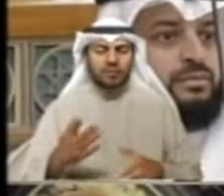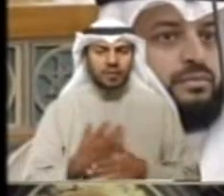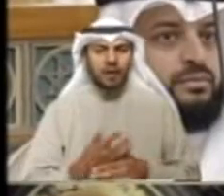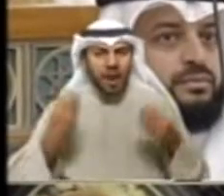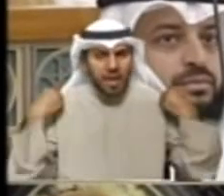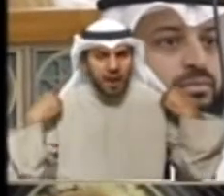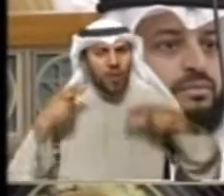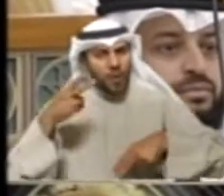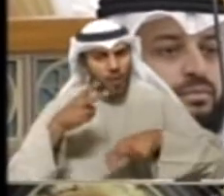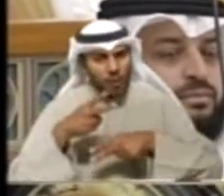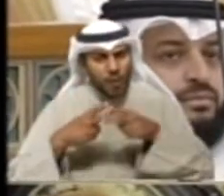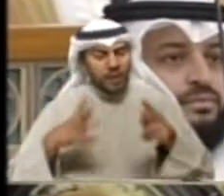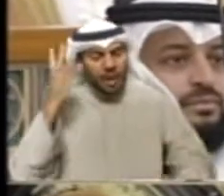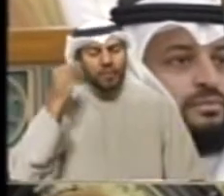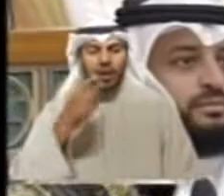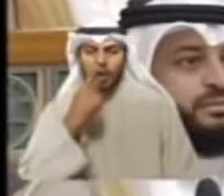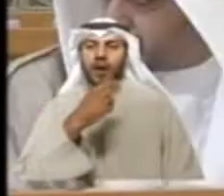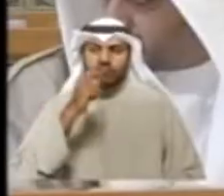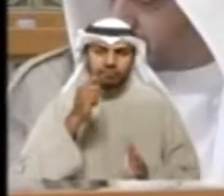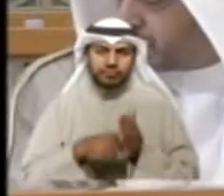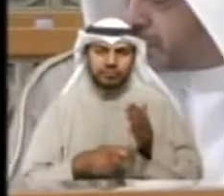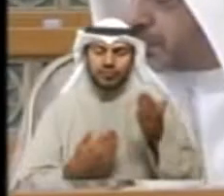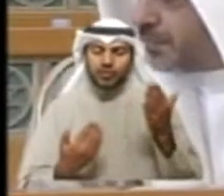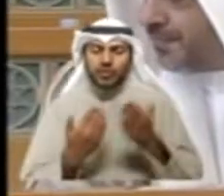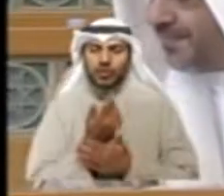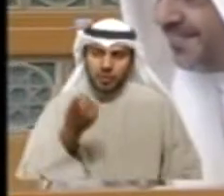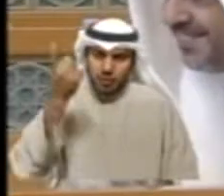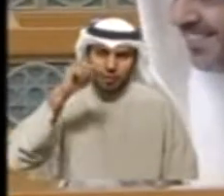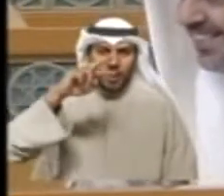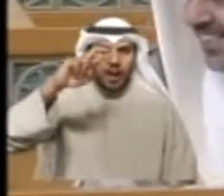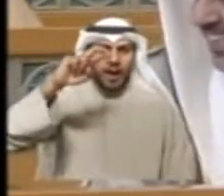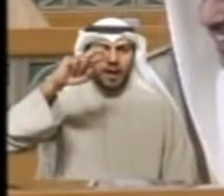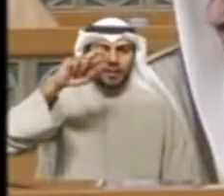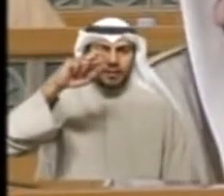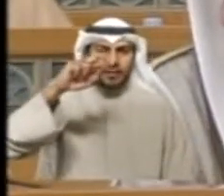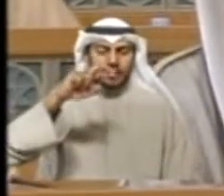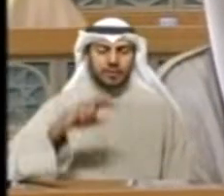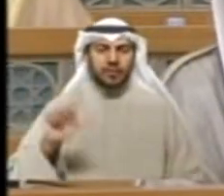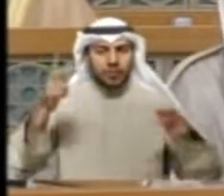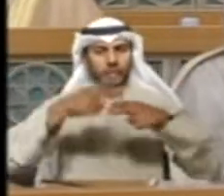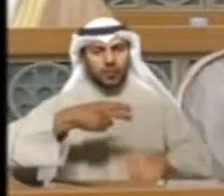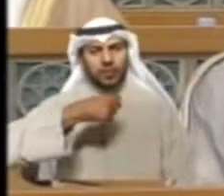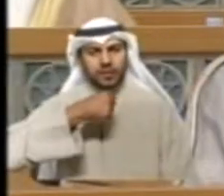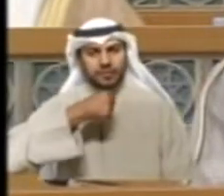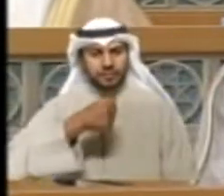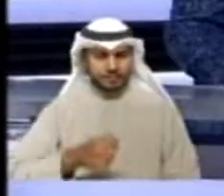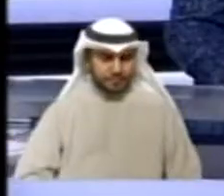من جديد من خلال إقرار القانون الجديد لها في جلسة الغد. نواف الشراكي، تلفزيون دولة الكويت.